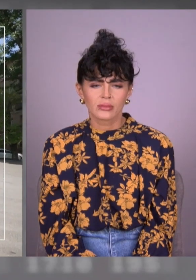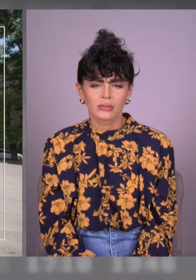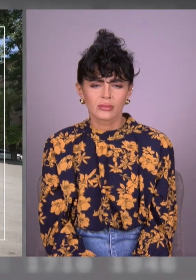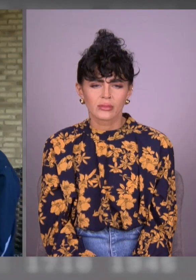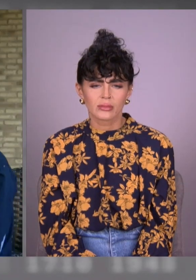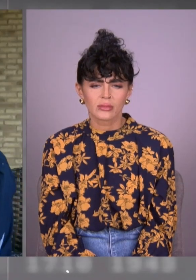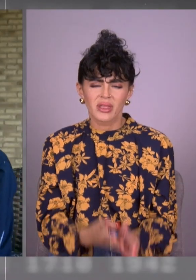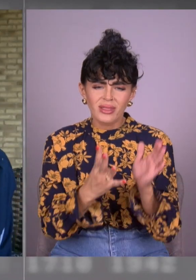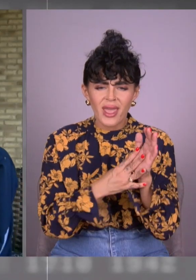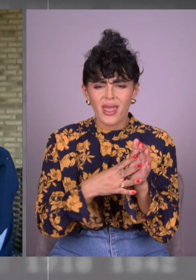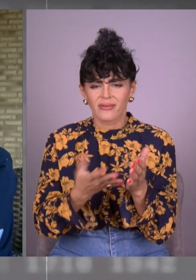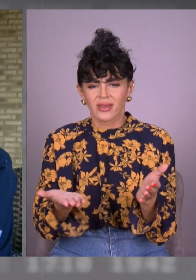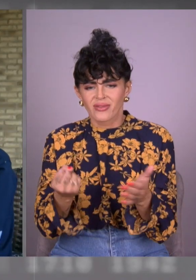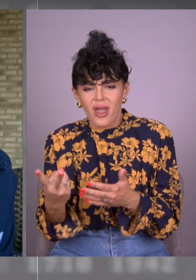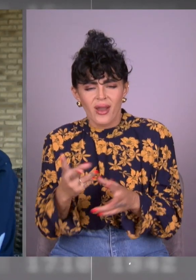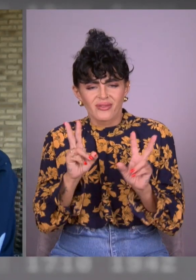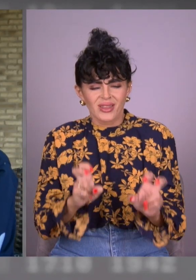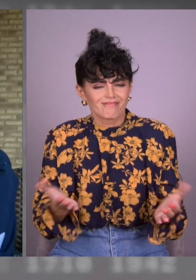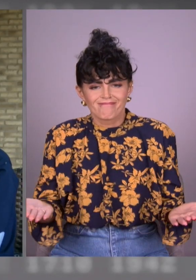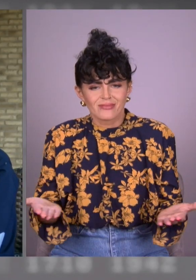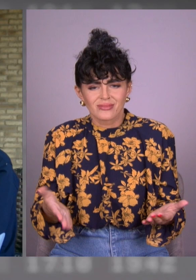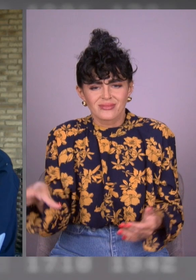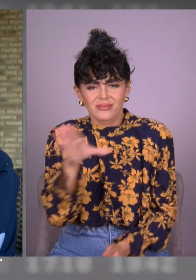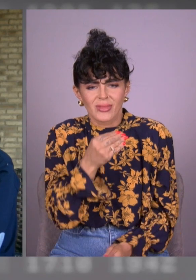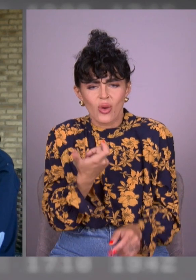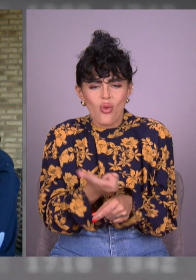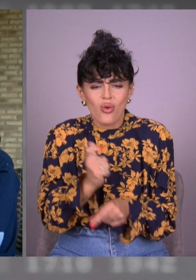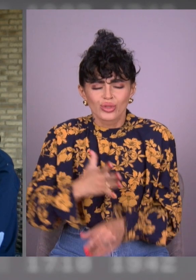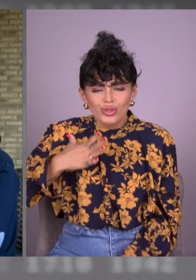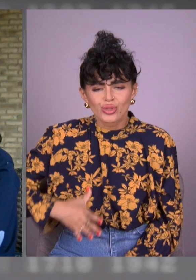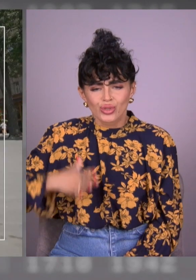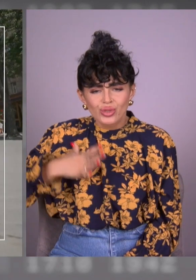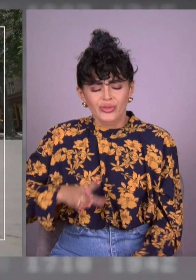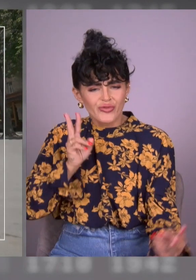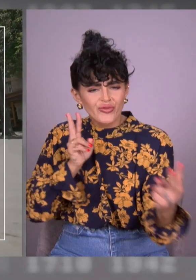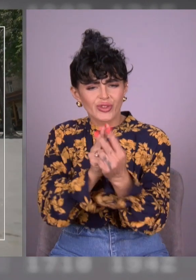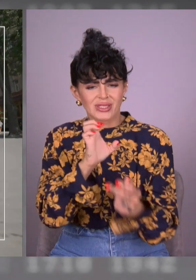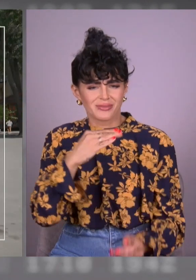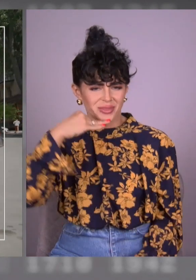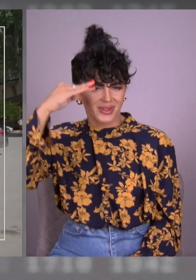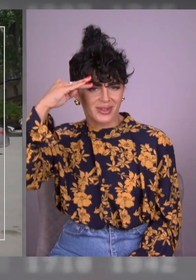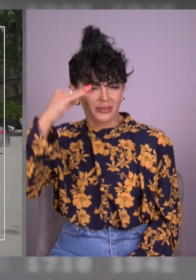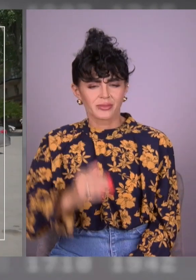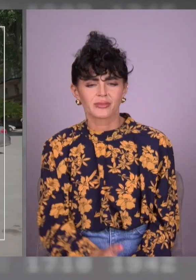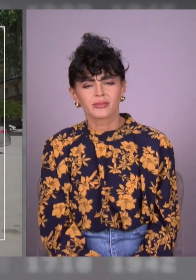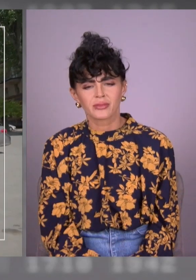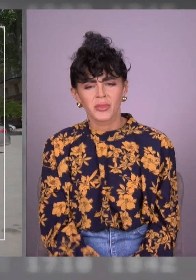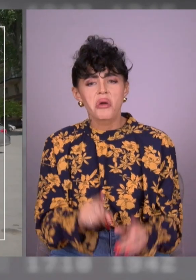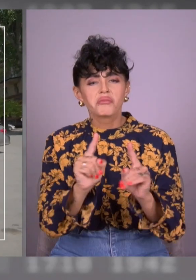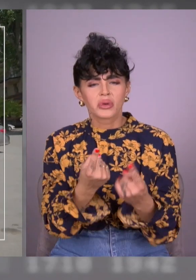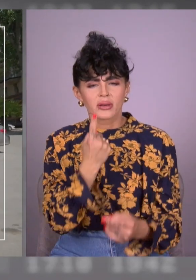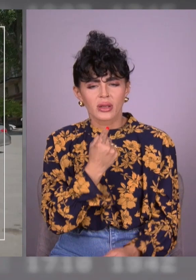сказали? 9. Так, вони довго чекали, кожного дня вмовляли зустрітися. А чому червоний?